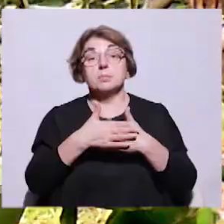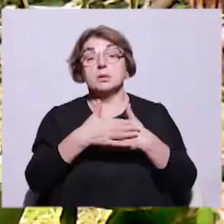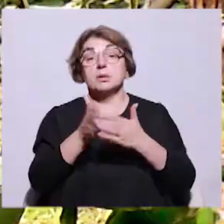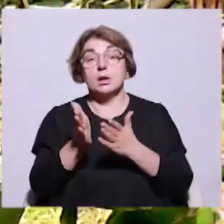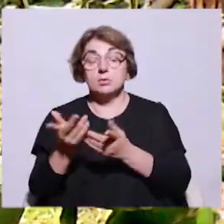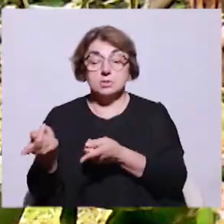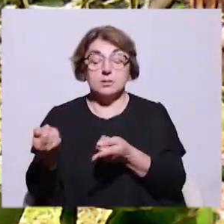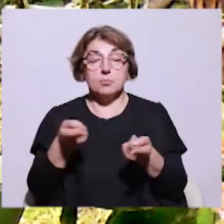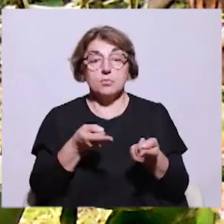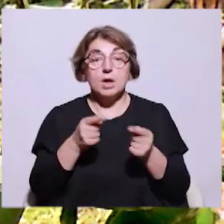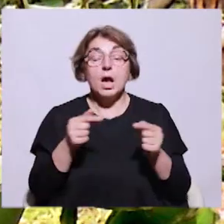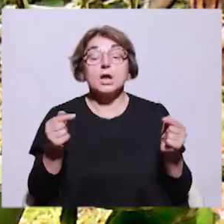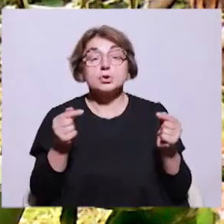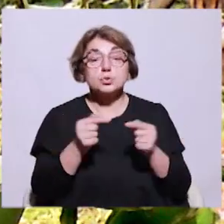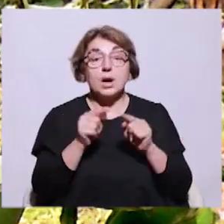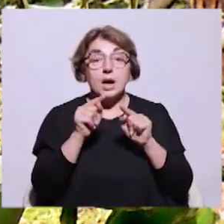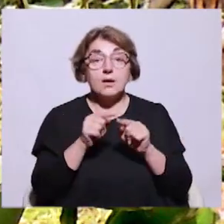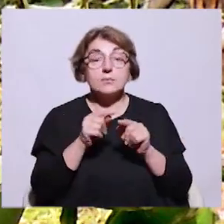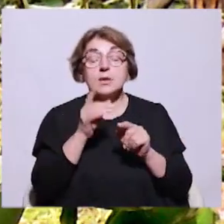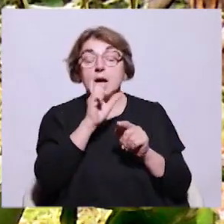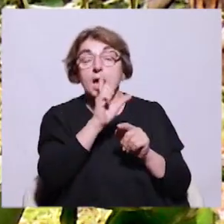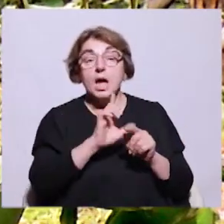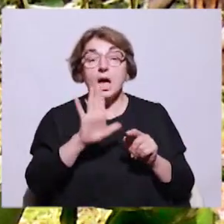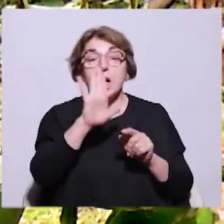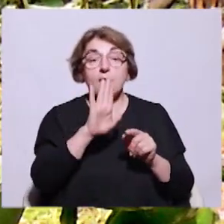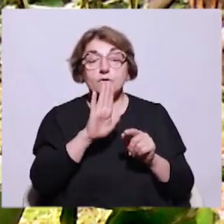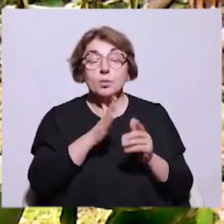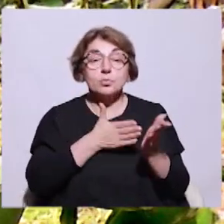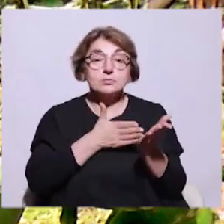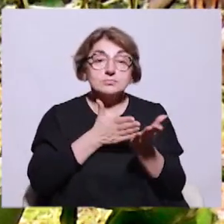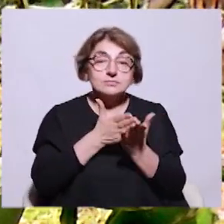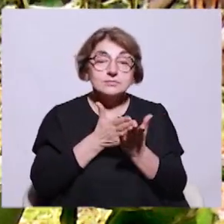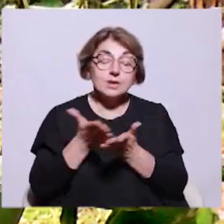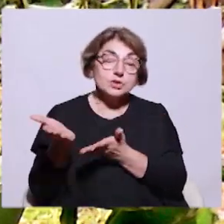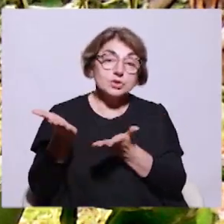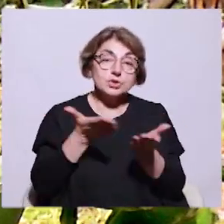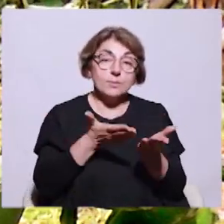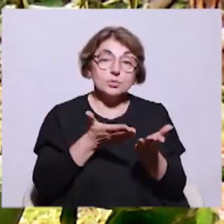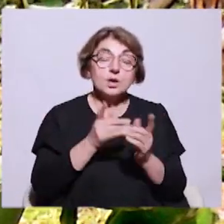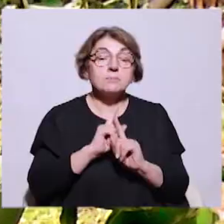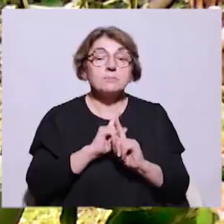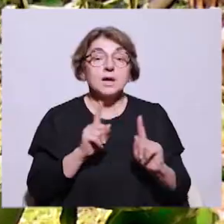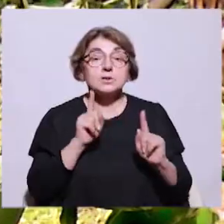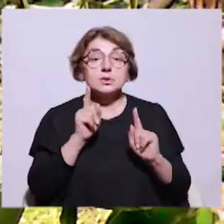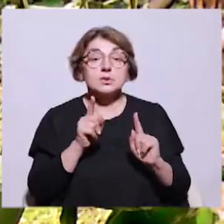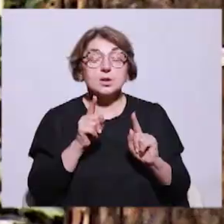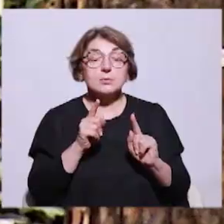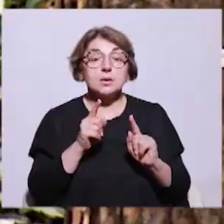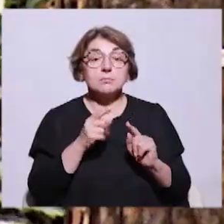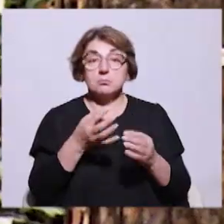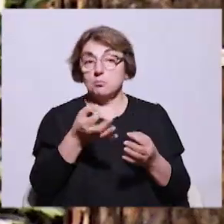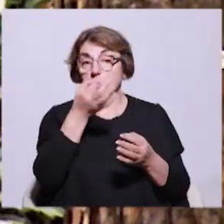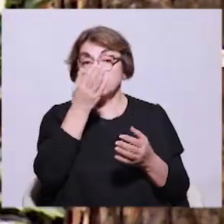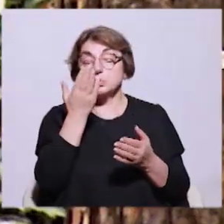მაინც აქაც მოხდა აი ამ ევროპული გავლენის შემოდინება. განსაკუთრებით ისინი